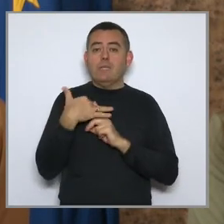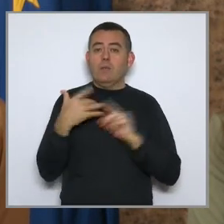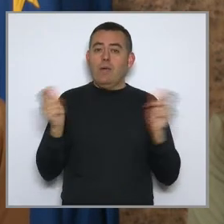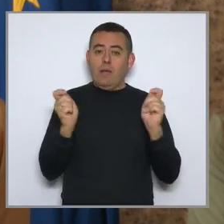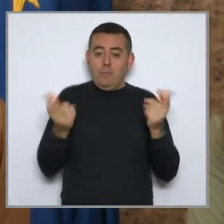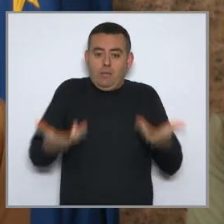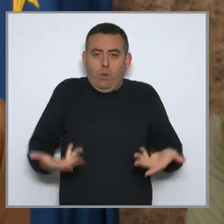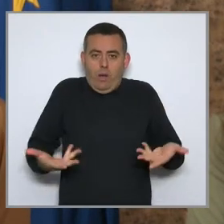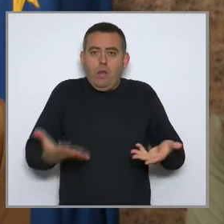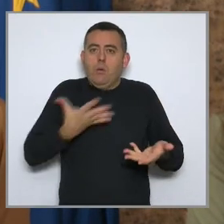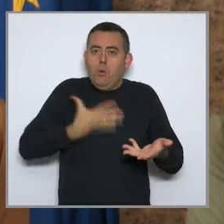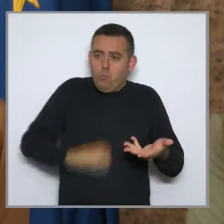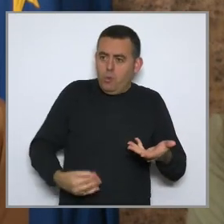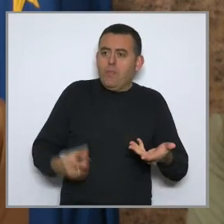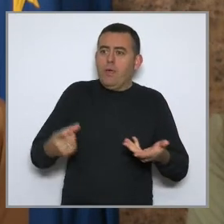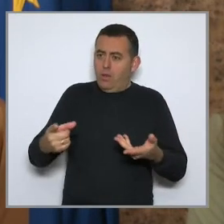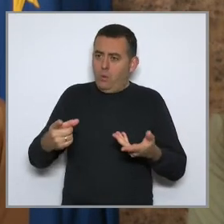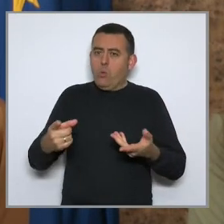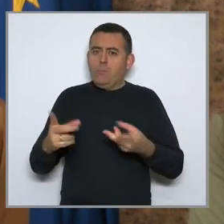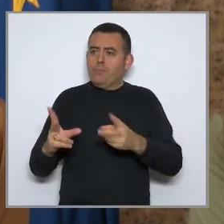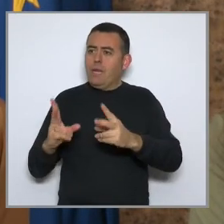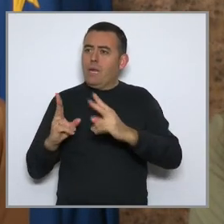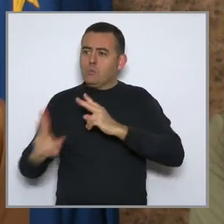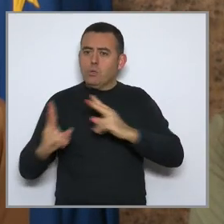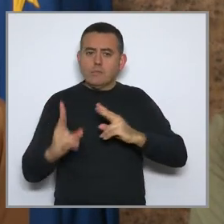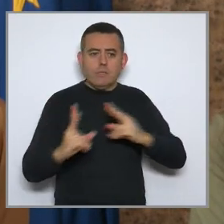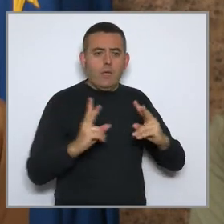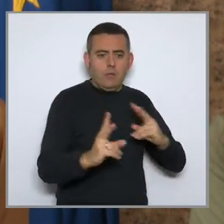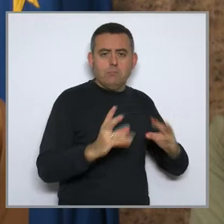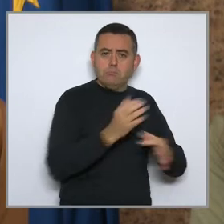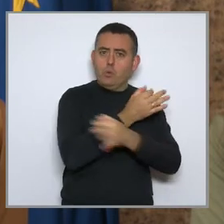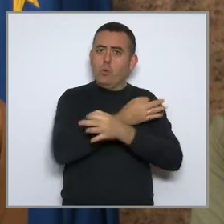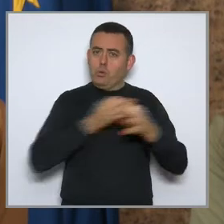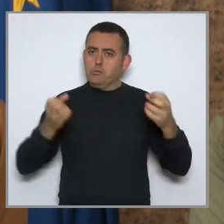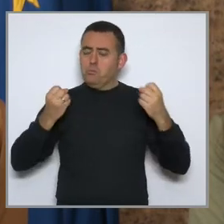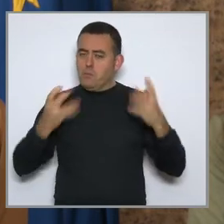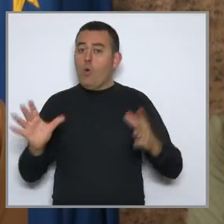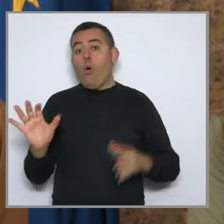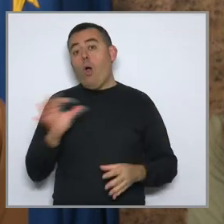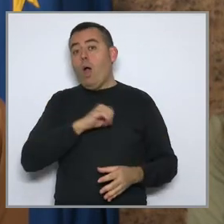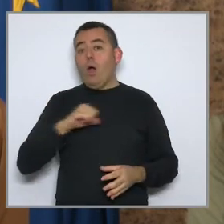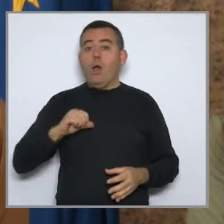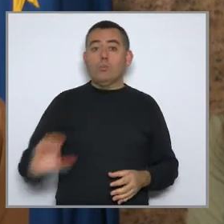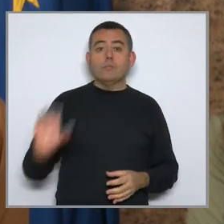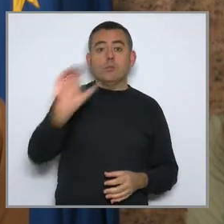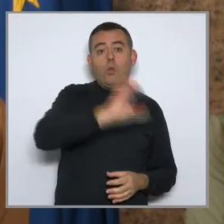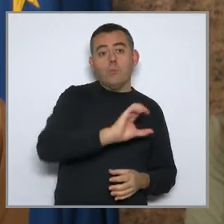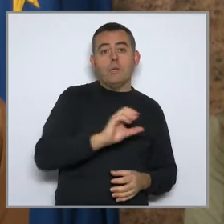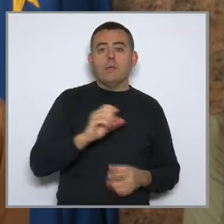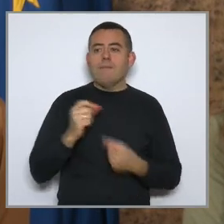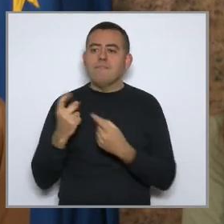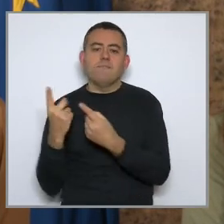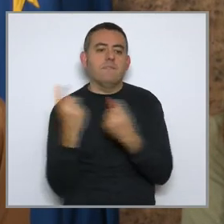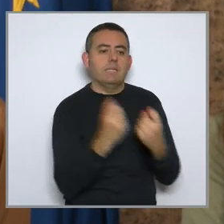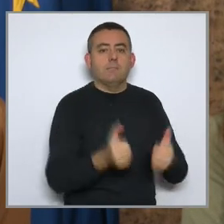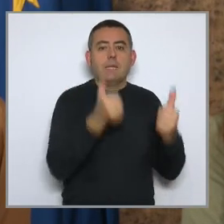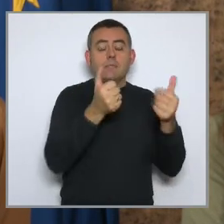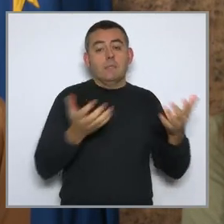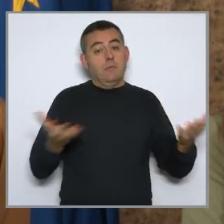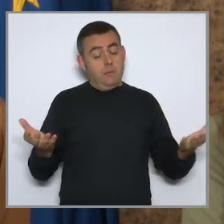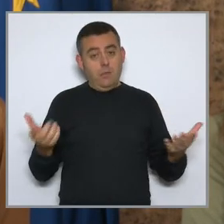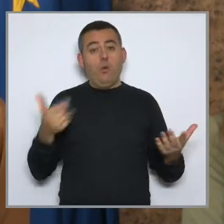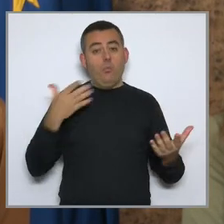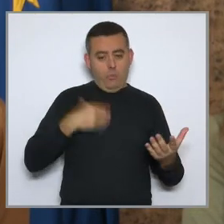necessàries que són exigibles per part de les comunitats autònomes i, per tant, des d'aquest diàleg se busca